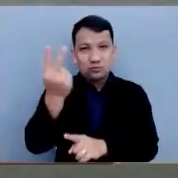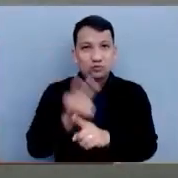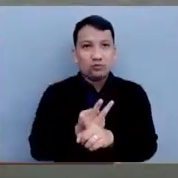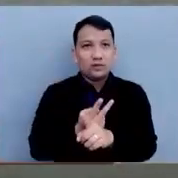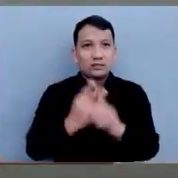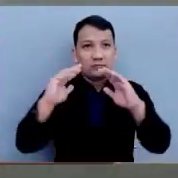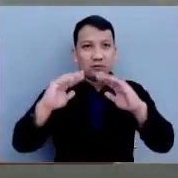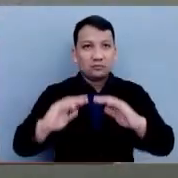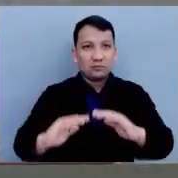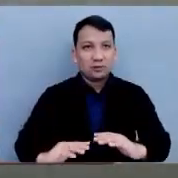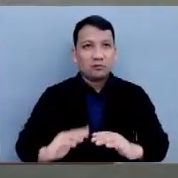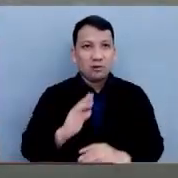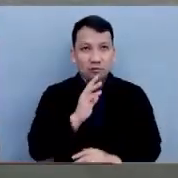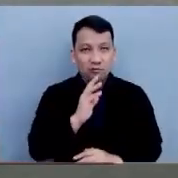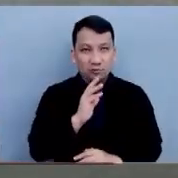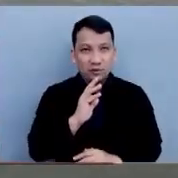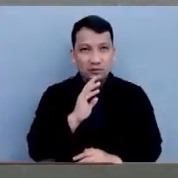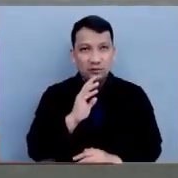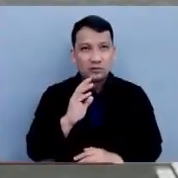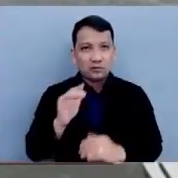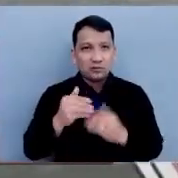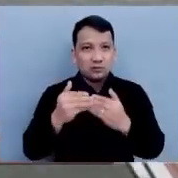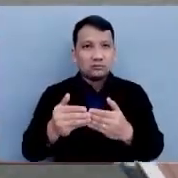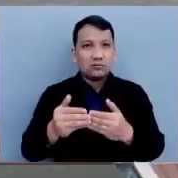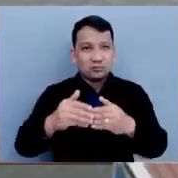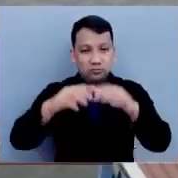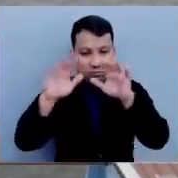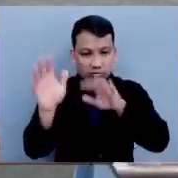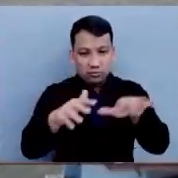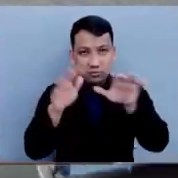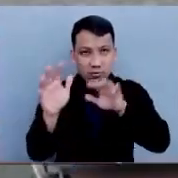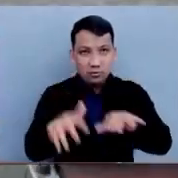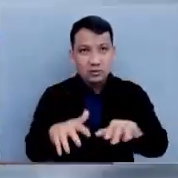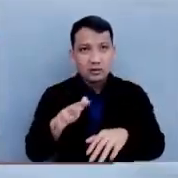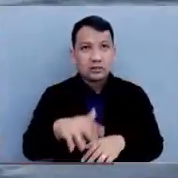tuluyan itong baha, sakali magtuloy-tuloy pa rin ang buhos ng ulan.